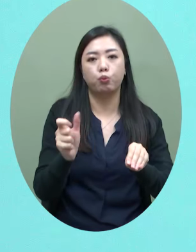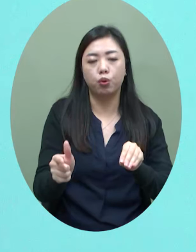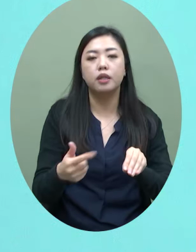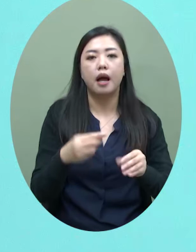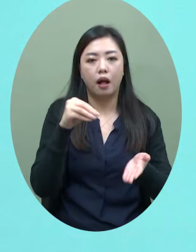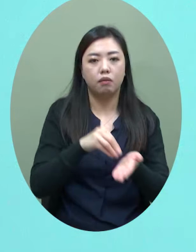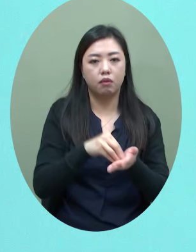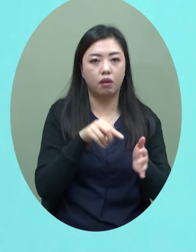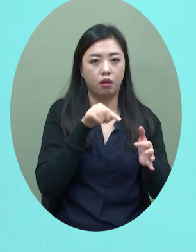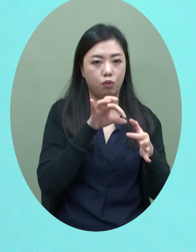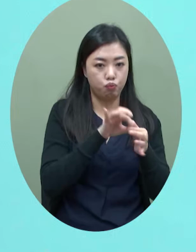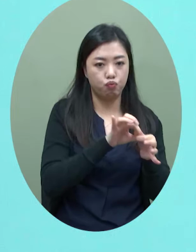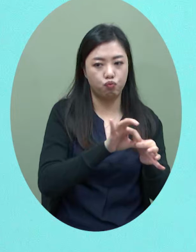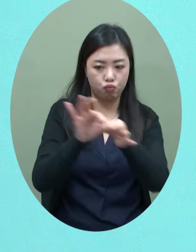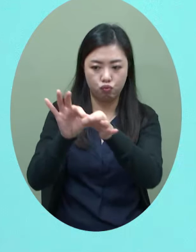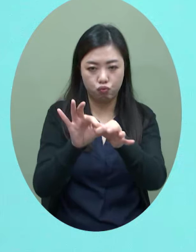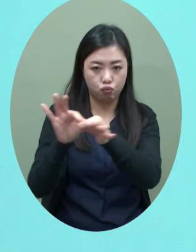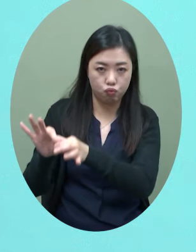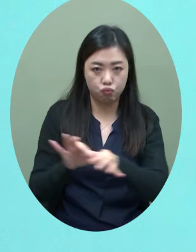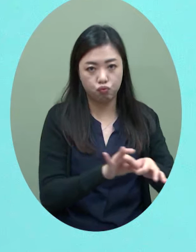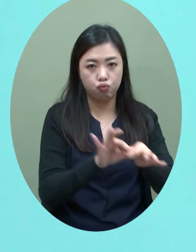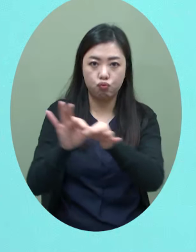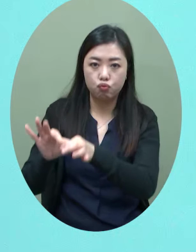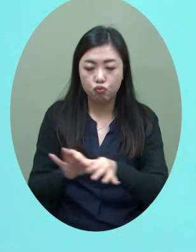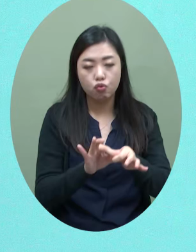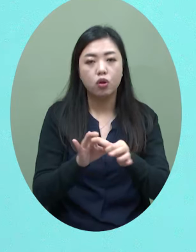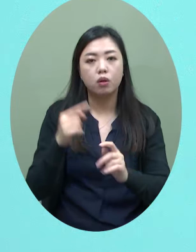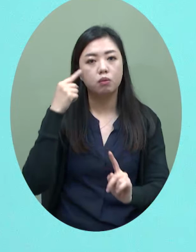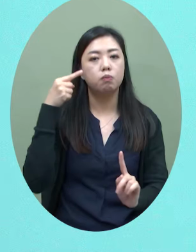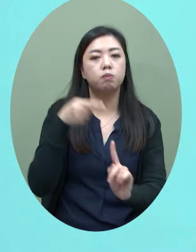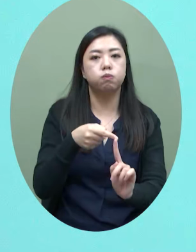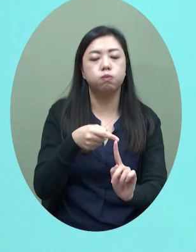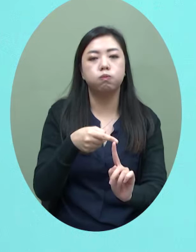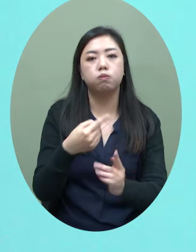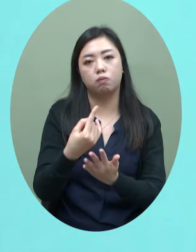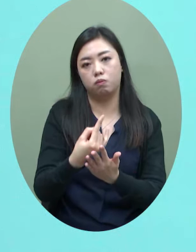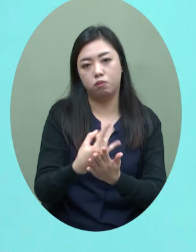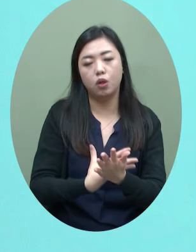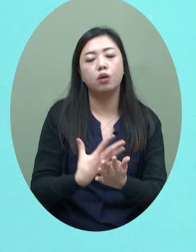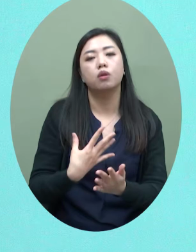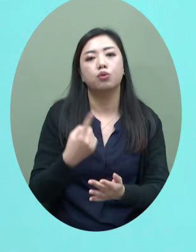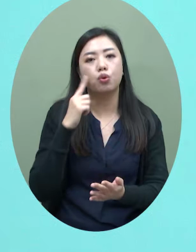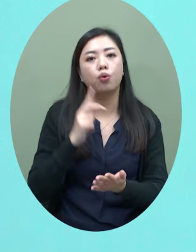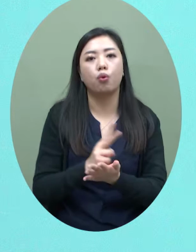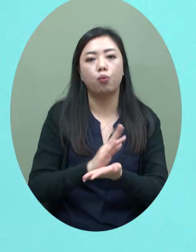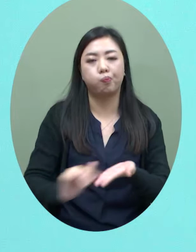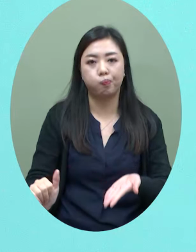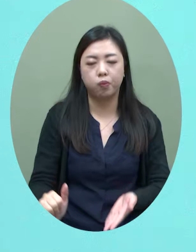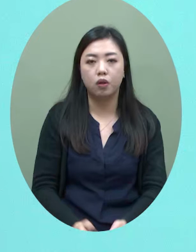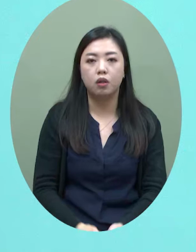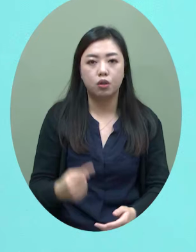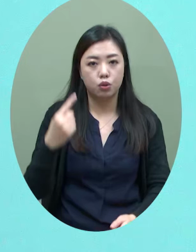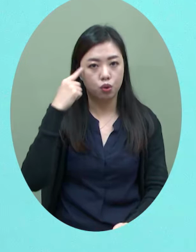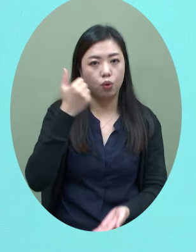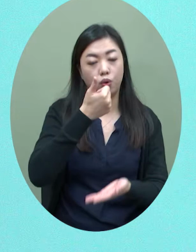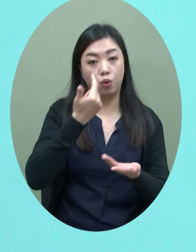一定係咧佢哋所有嘅修訂咧都係達至一個政策嘅目的嘅。喺今次咧就係完